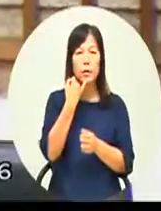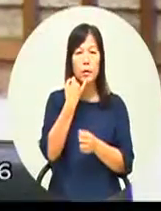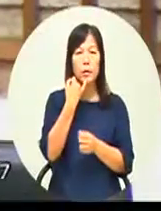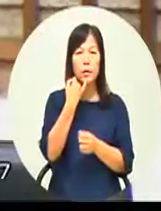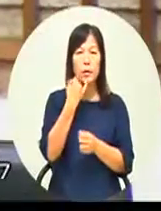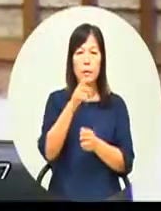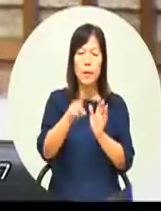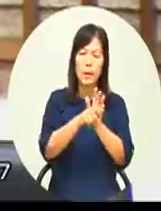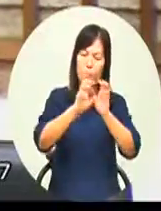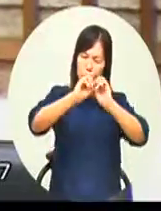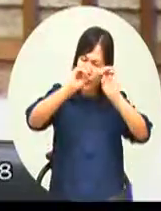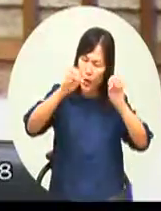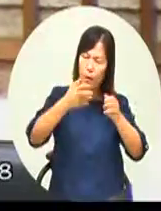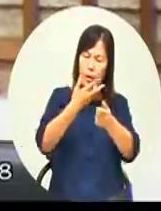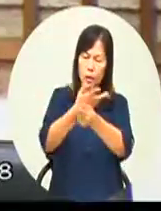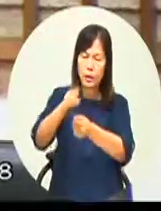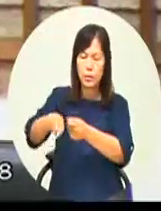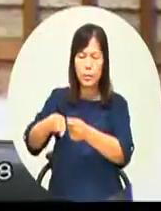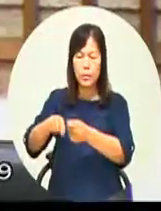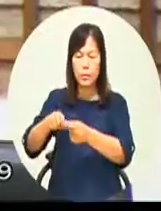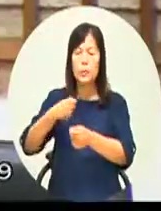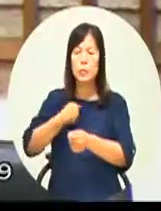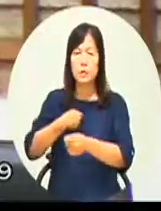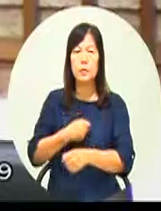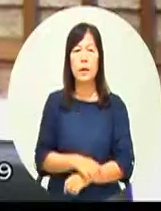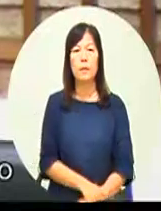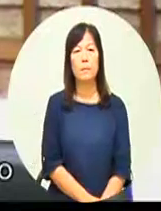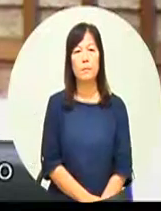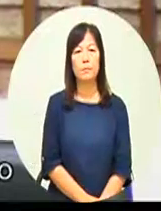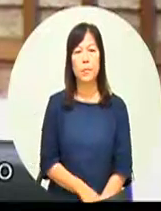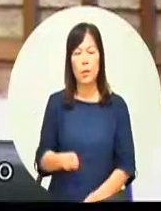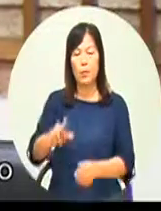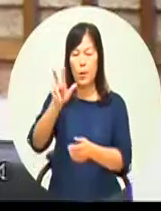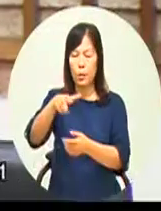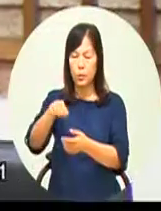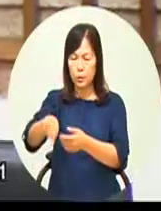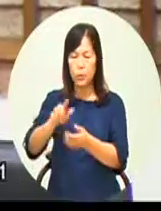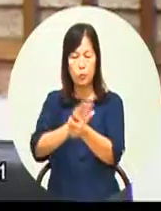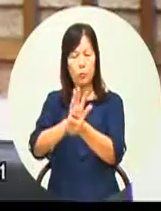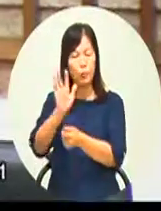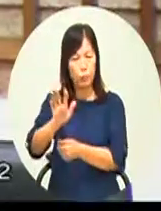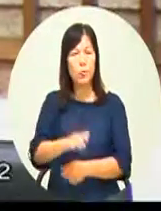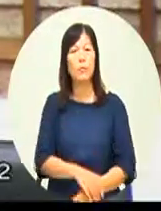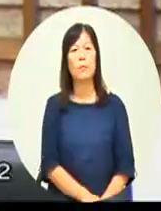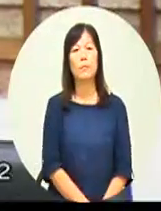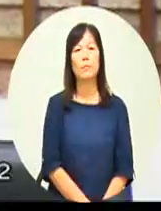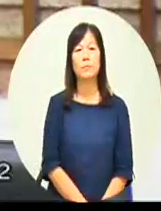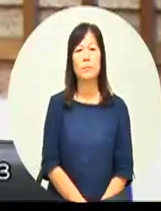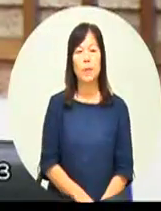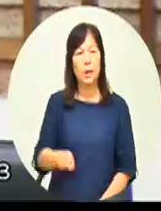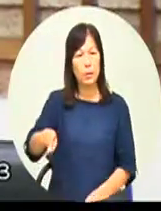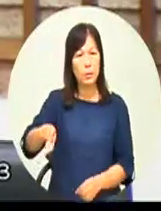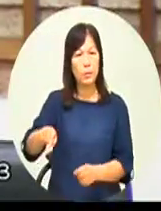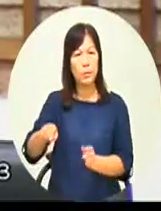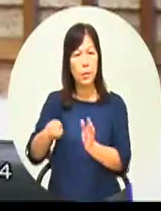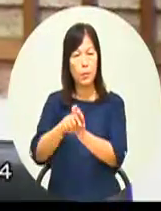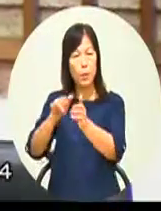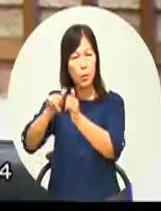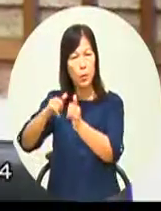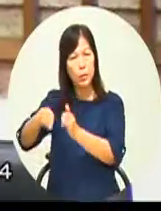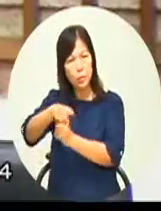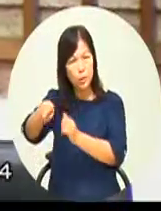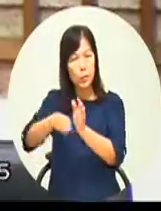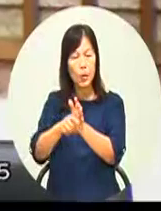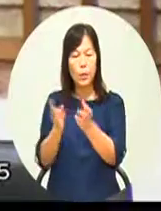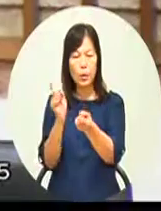更多的宣传的，让市民朋友知道我们燕巢区有这一项的服务。因为燕巢区的市民朋友针对